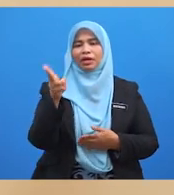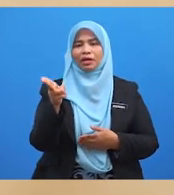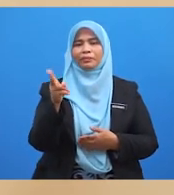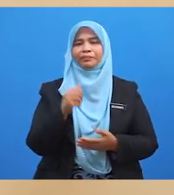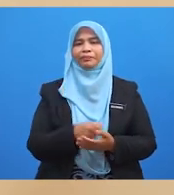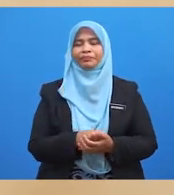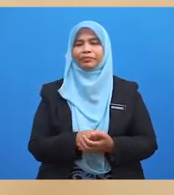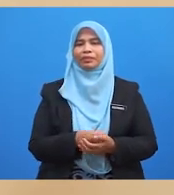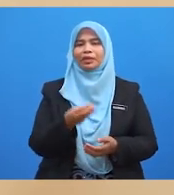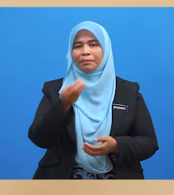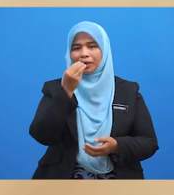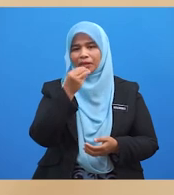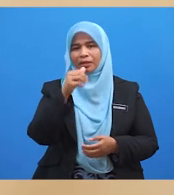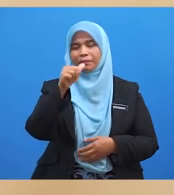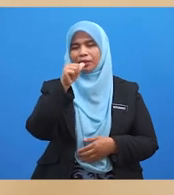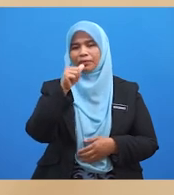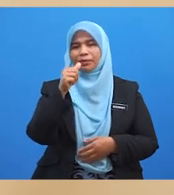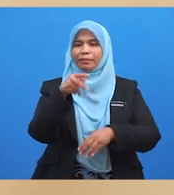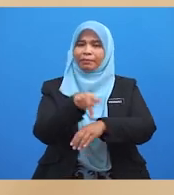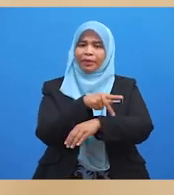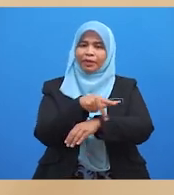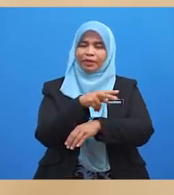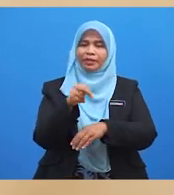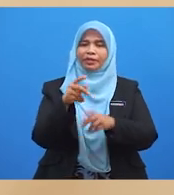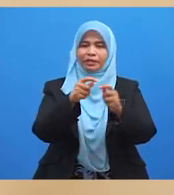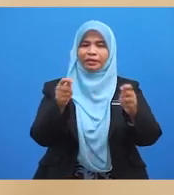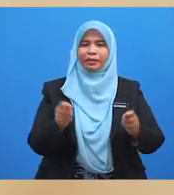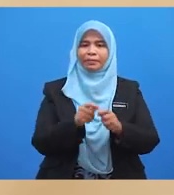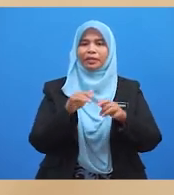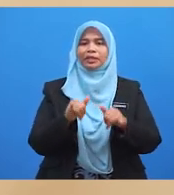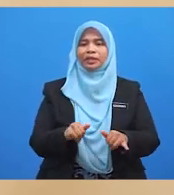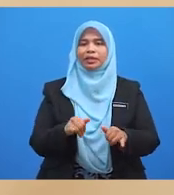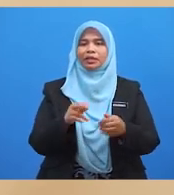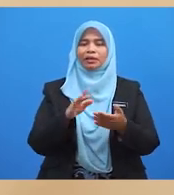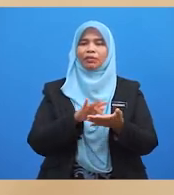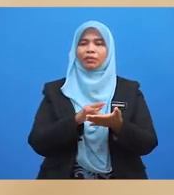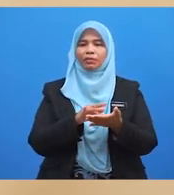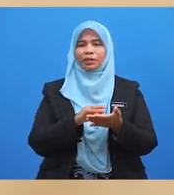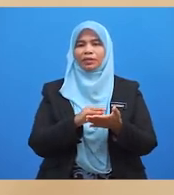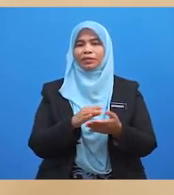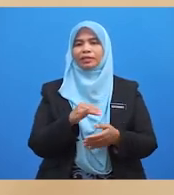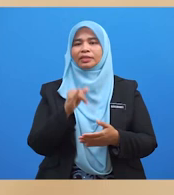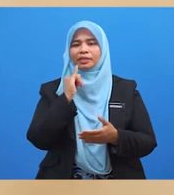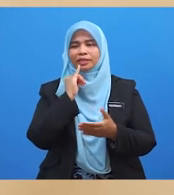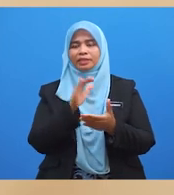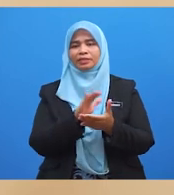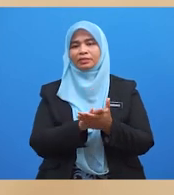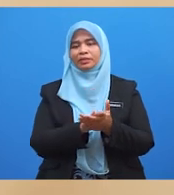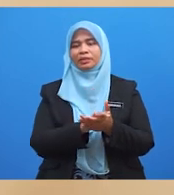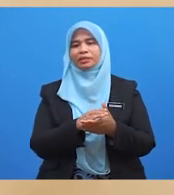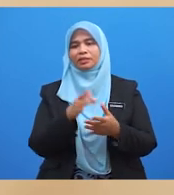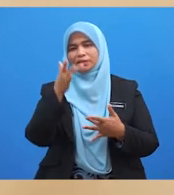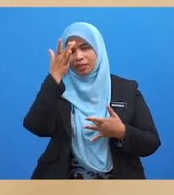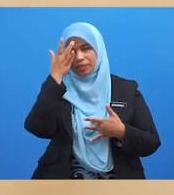seperti makan, minum, pakaian, tempat tinggal, perubatan apabila isteri sakit dan